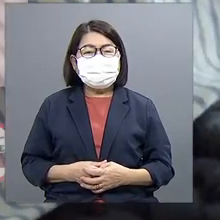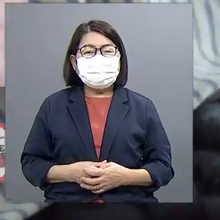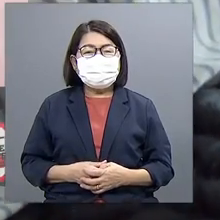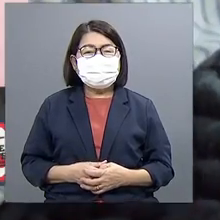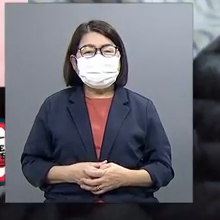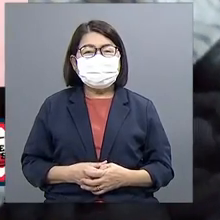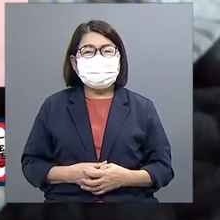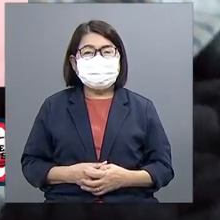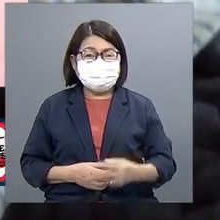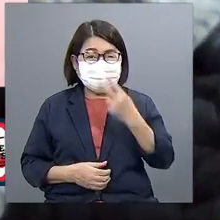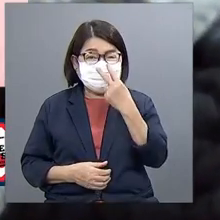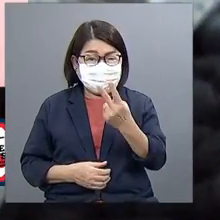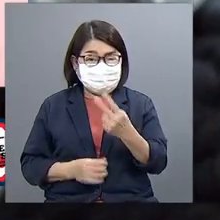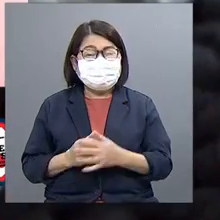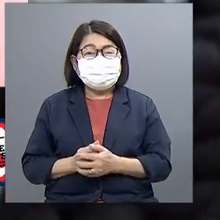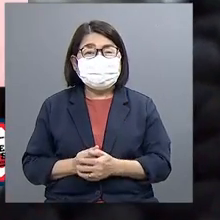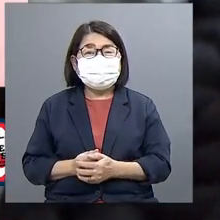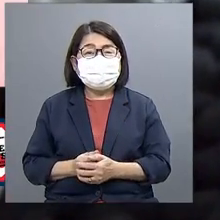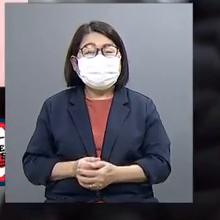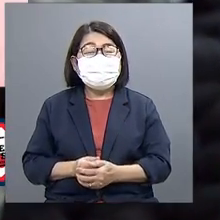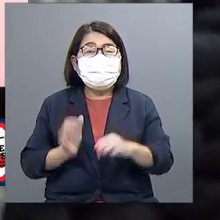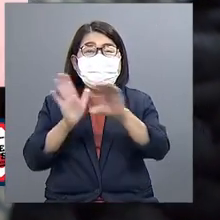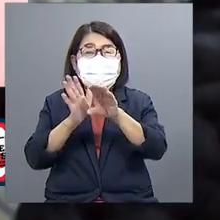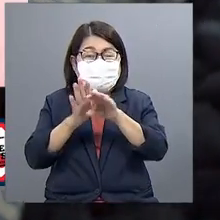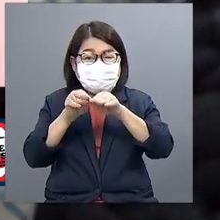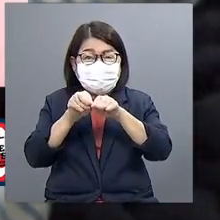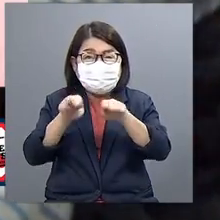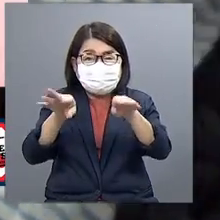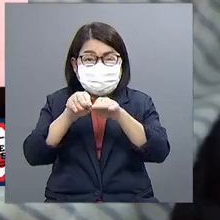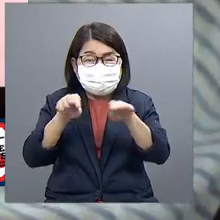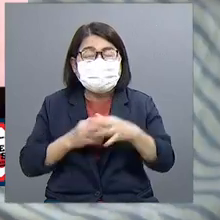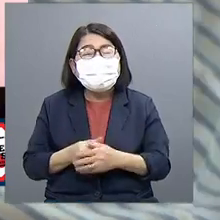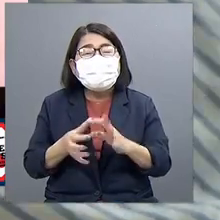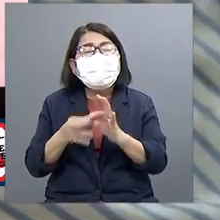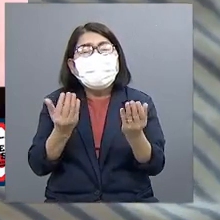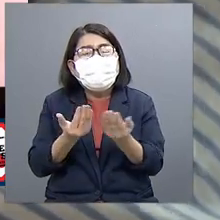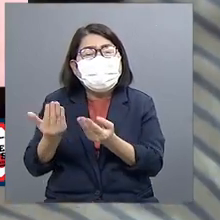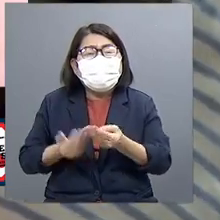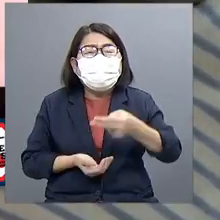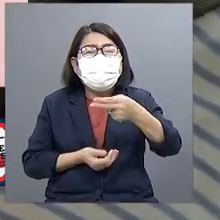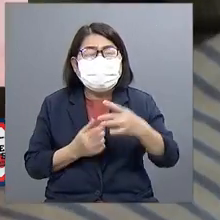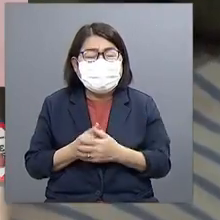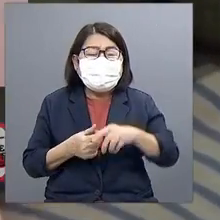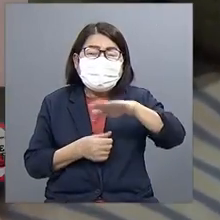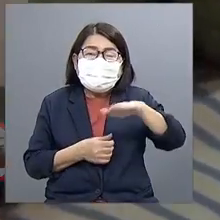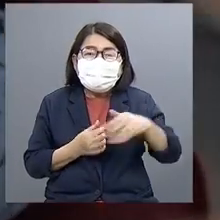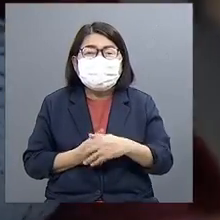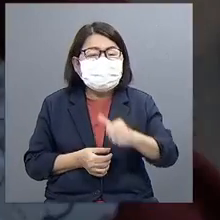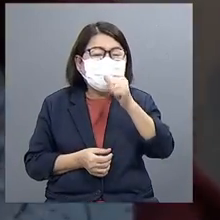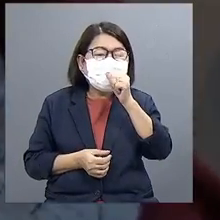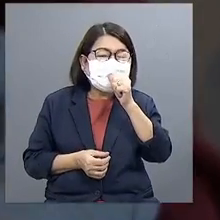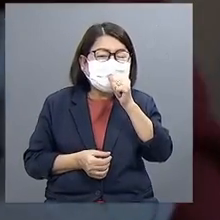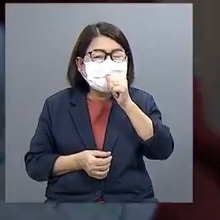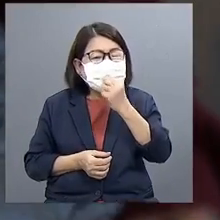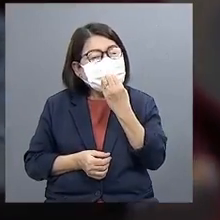กรณีที่มีการเผยแพร่ข้อมูลข่าวสารในสื่อสังคมออนไลน์เกี่ยวกับประเด็นเรื่องพฤติกรรมการดูดนิ้วกัดเล็บของเด็กช่วยให้เด็กรอดพ้นจ